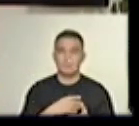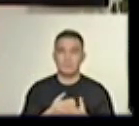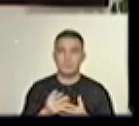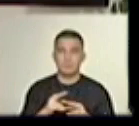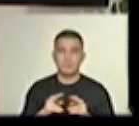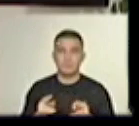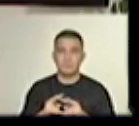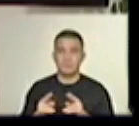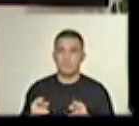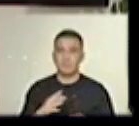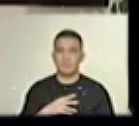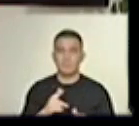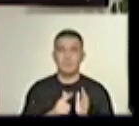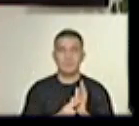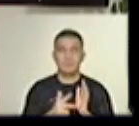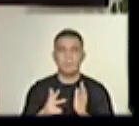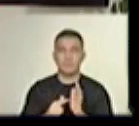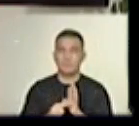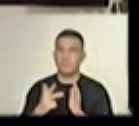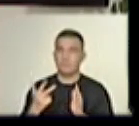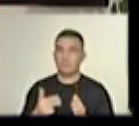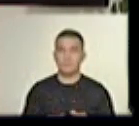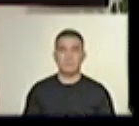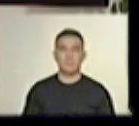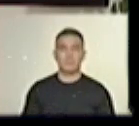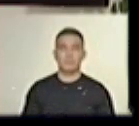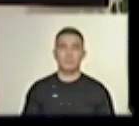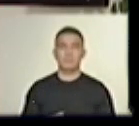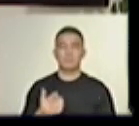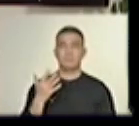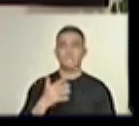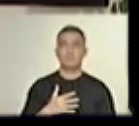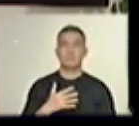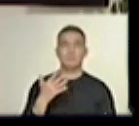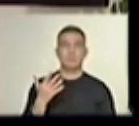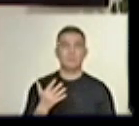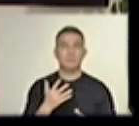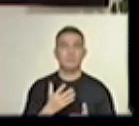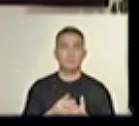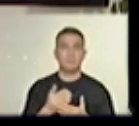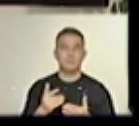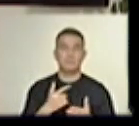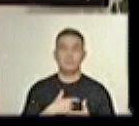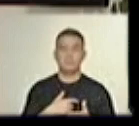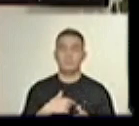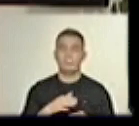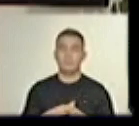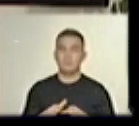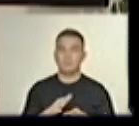bo'ldi. 73 ga. Demak, endi 55 ni mustaqil bajaringchi.